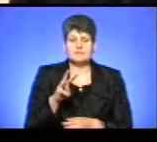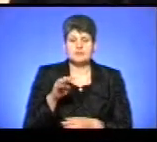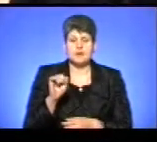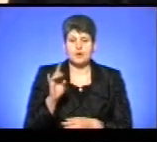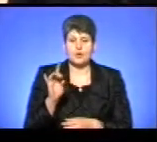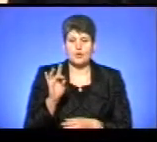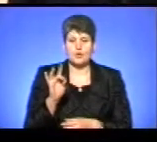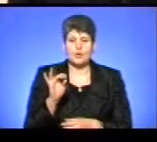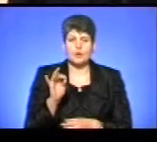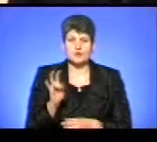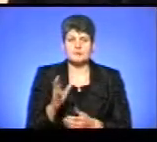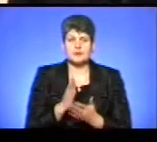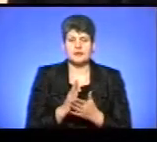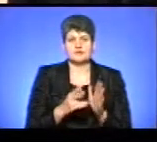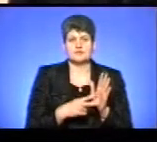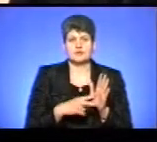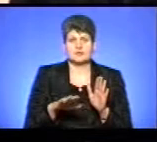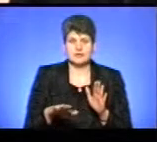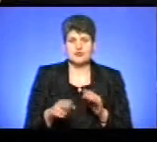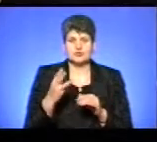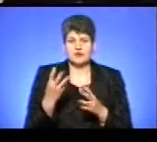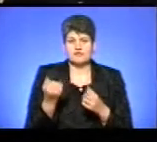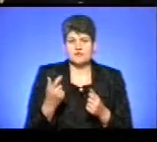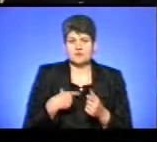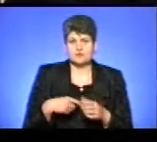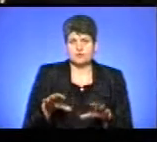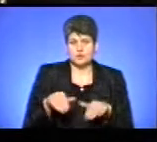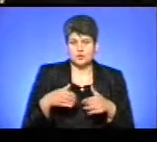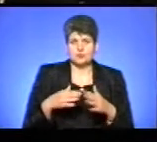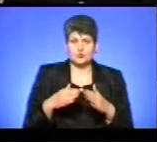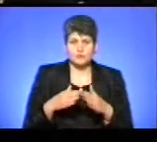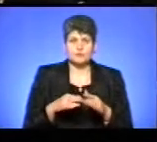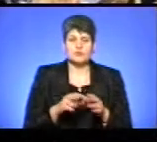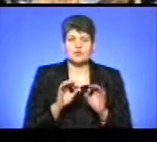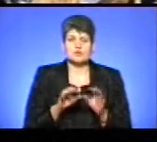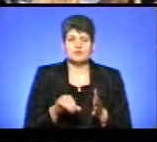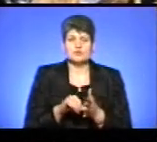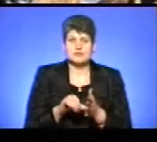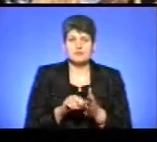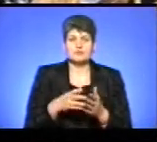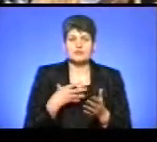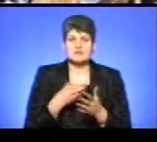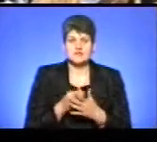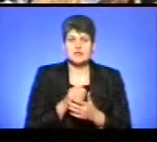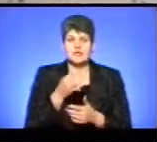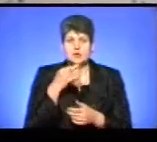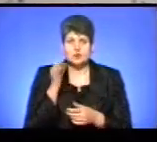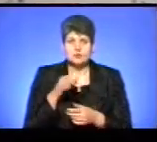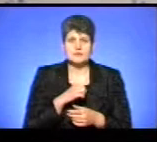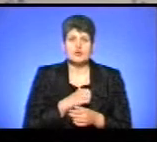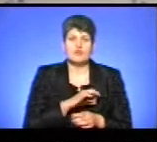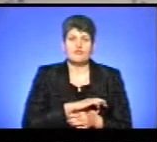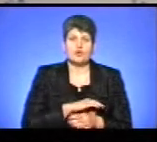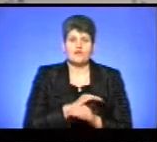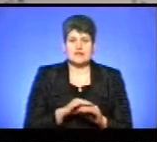Троє з них взяв на виховання з інтернату у свою сім'ю. Він розповів учасникам форуму про свій досвід у вихованні дітей. Ми